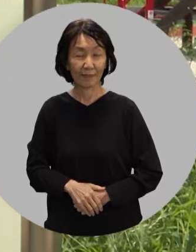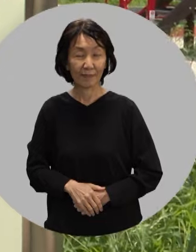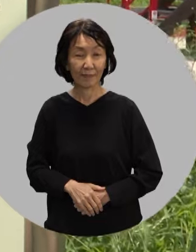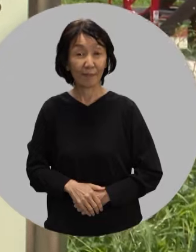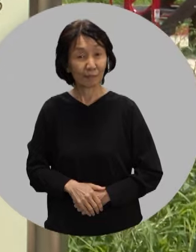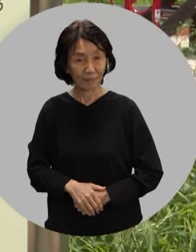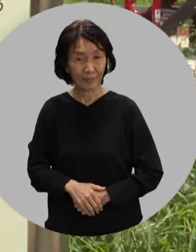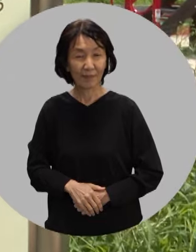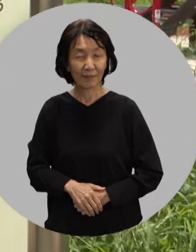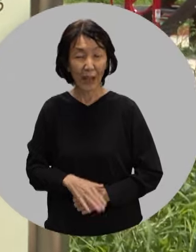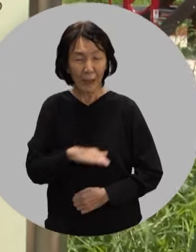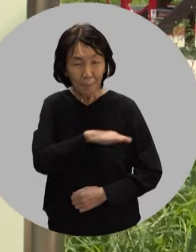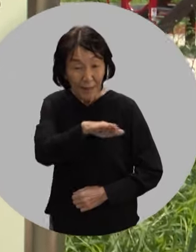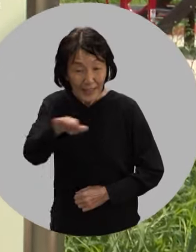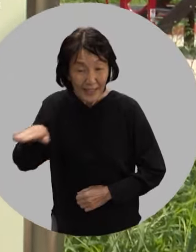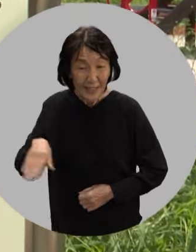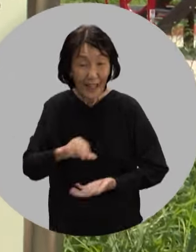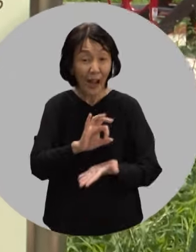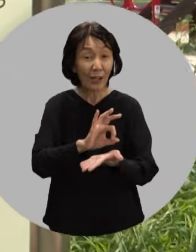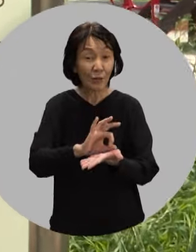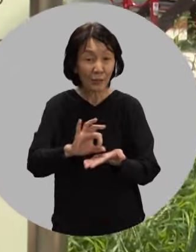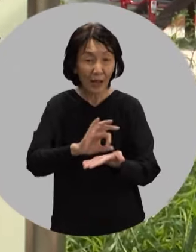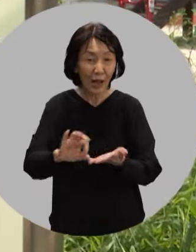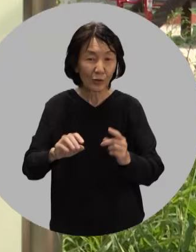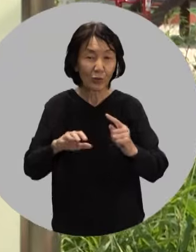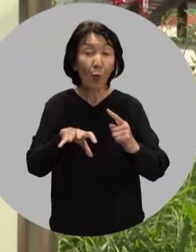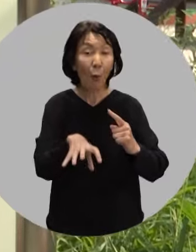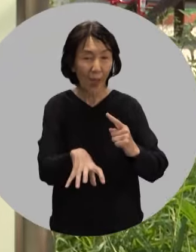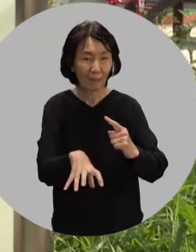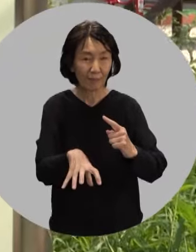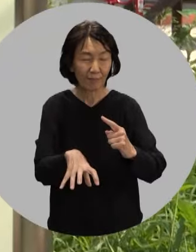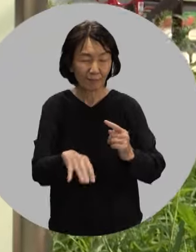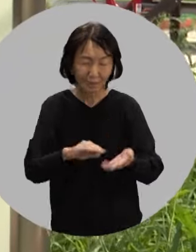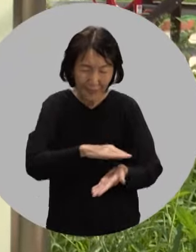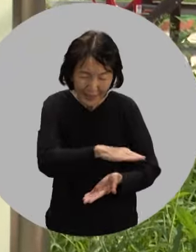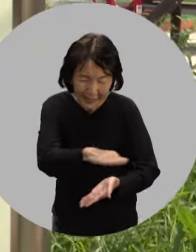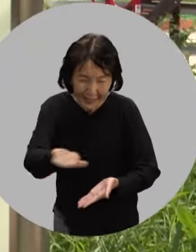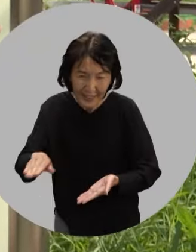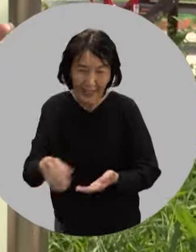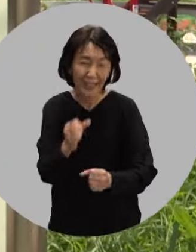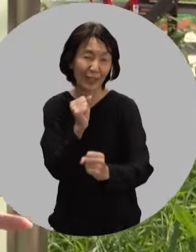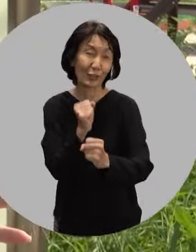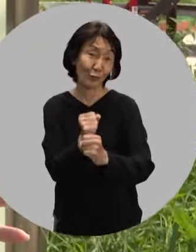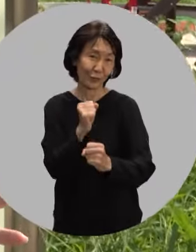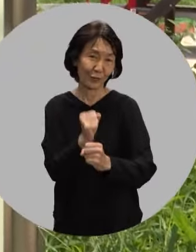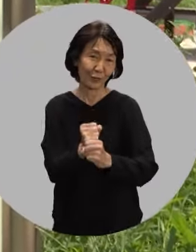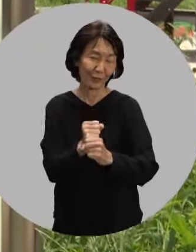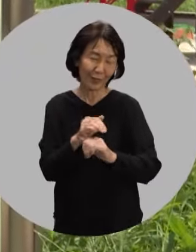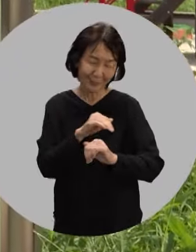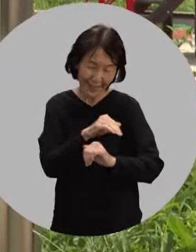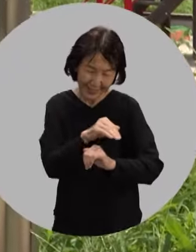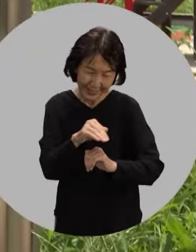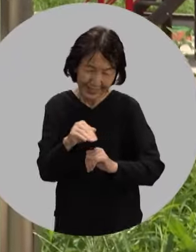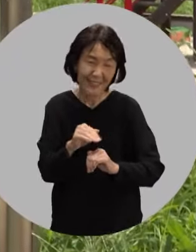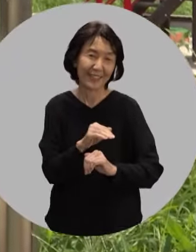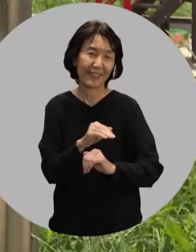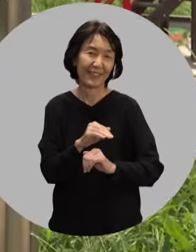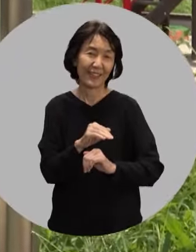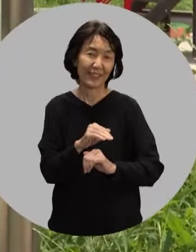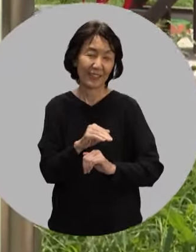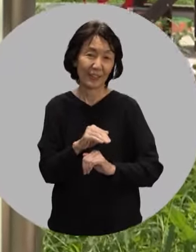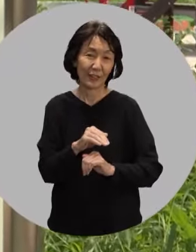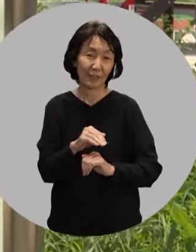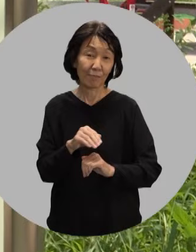そして杉並区では、みんなが利用する公園だからこそ、みんなで作ることを大事にしています